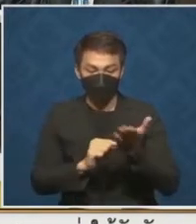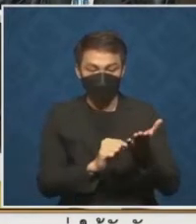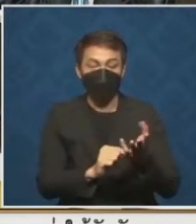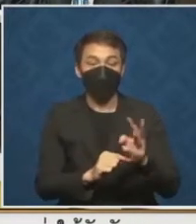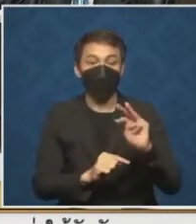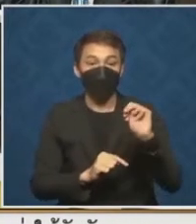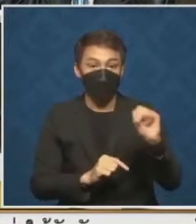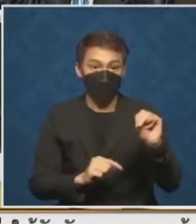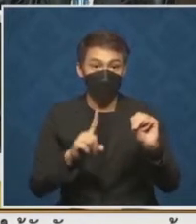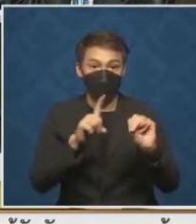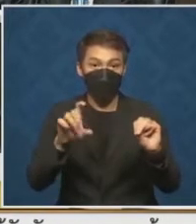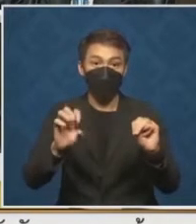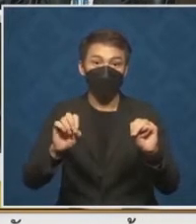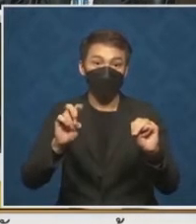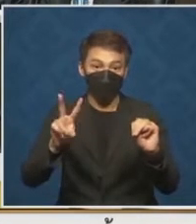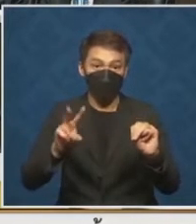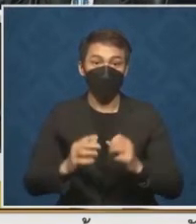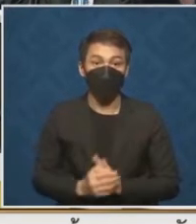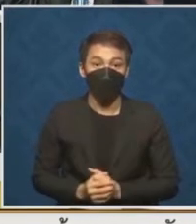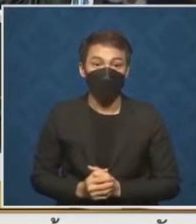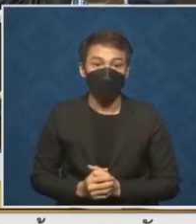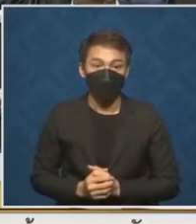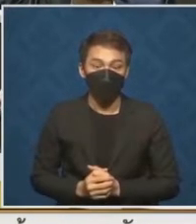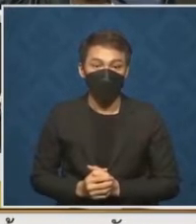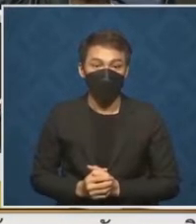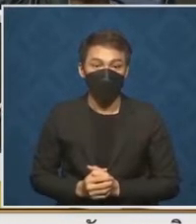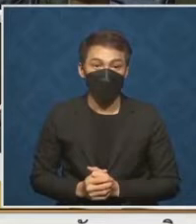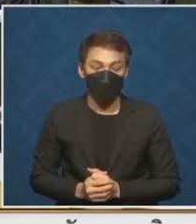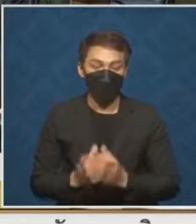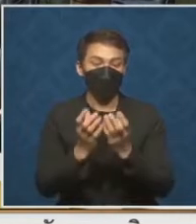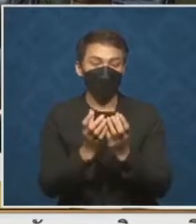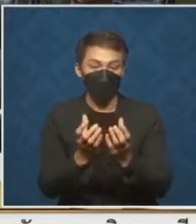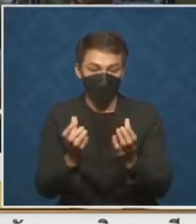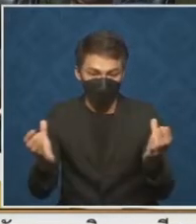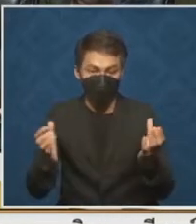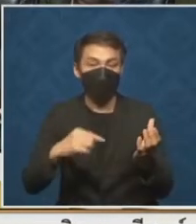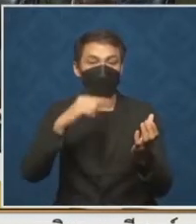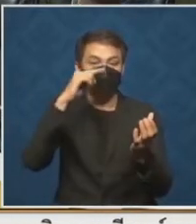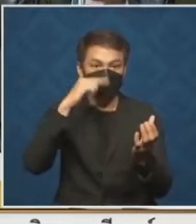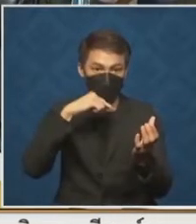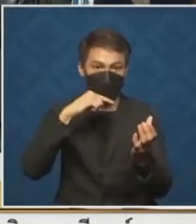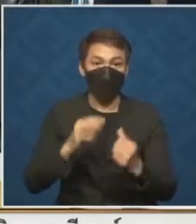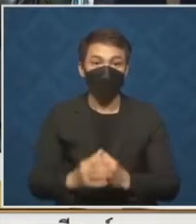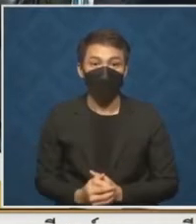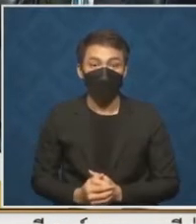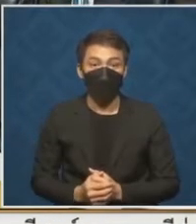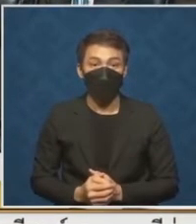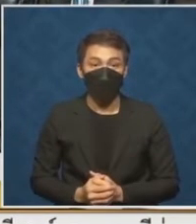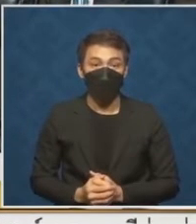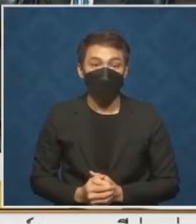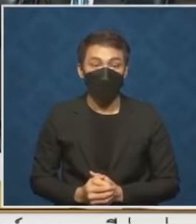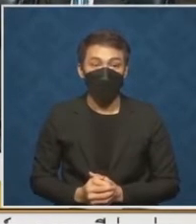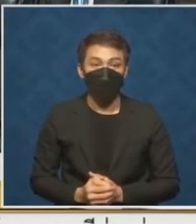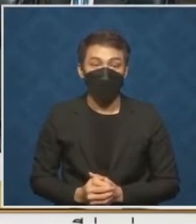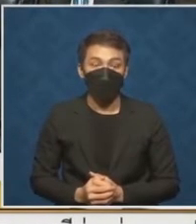152อาแห่งราชรัฐชลแห่งราชอาณาจักรไทยท่านประธานที่เคารพครับ